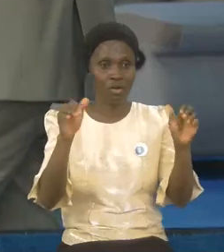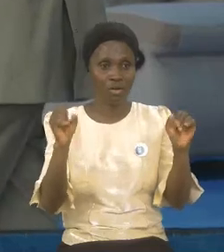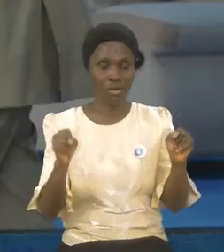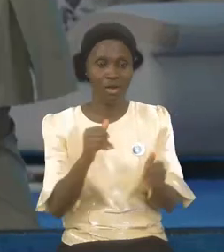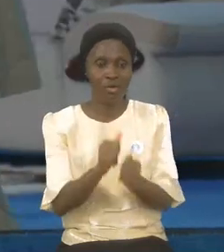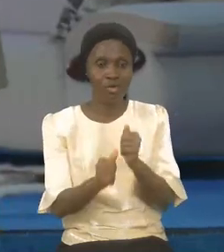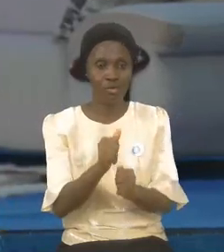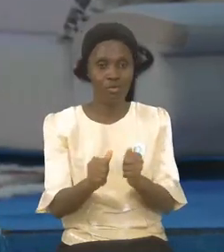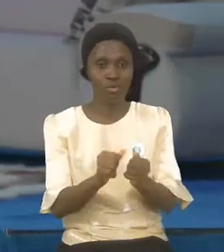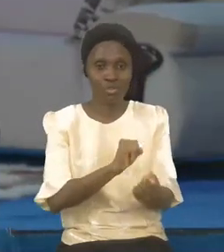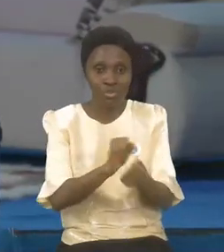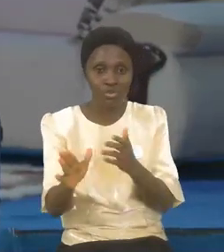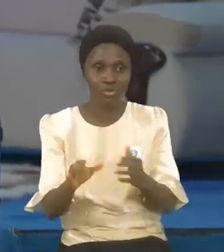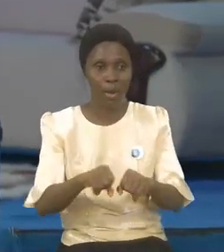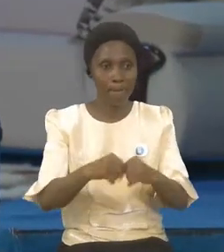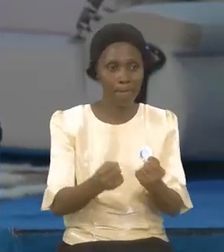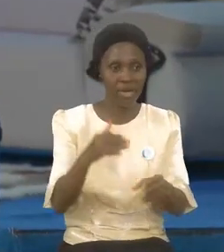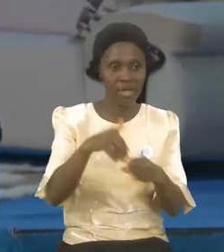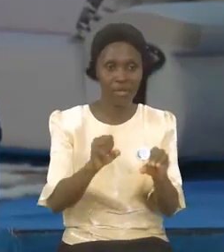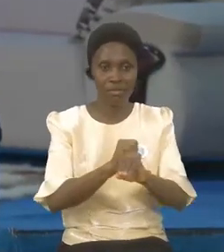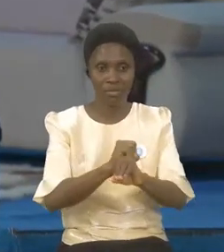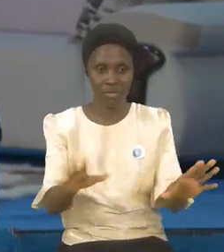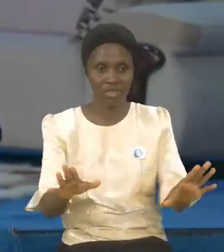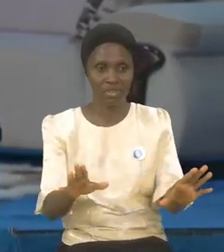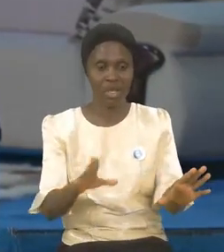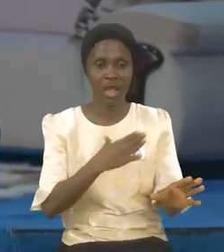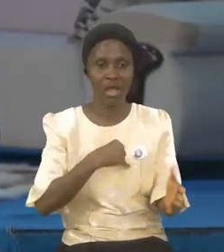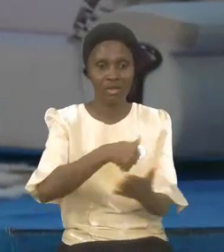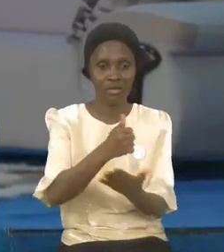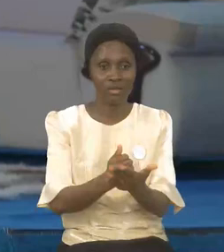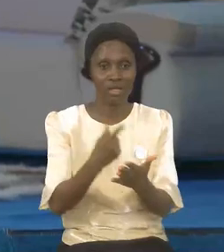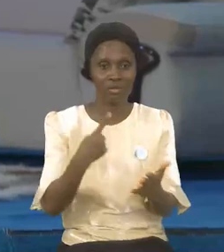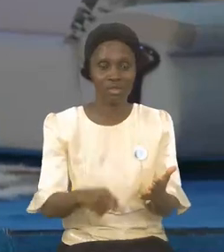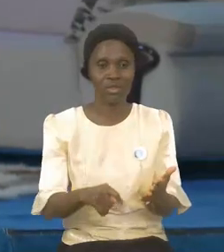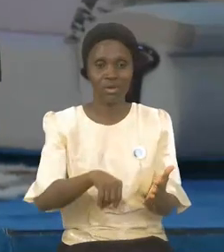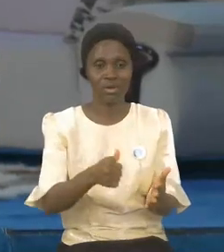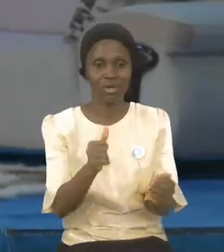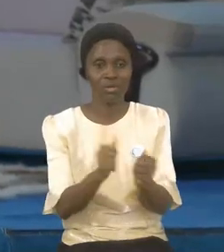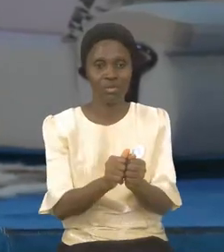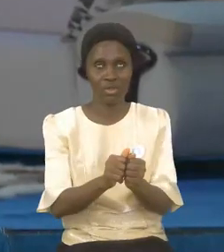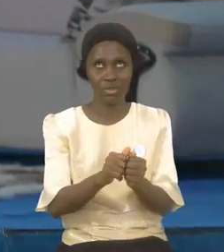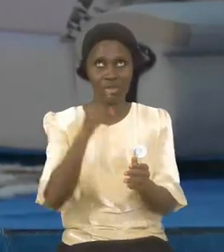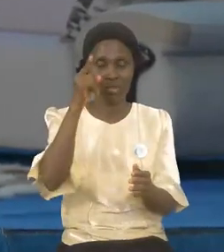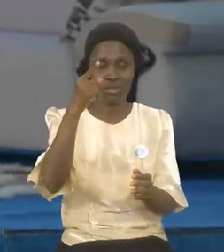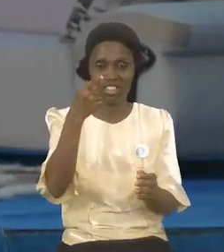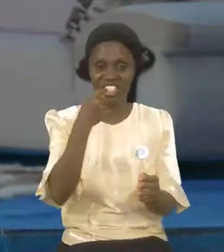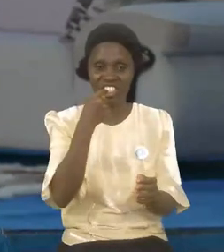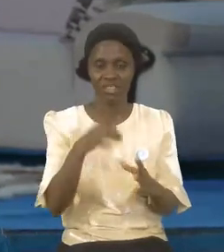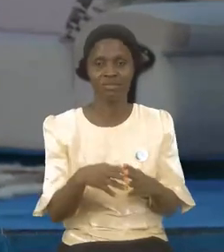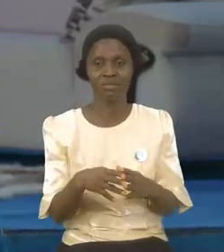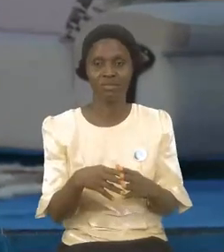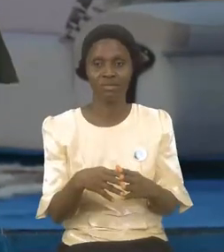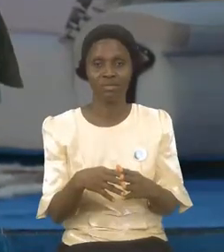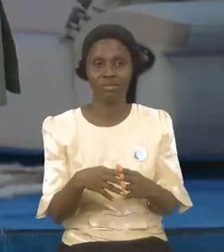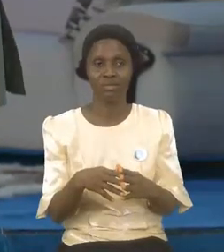et des ongles des reins qui mangeaient, brisaient et foulaient aux pieds ce qu'il restait. Verset 20 dit,